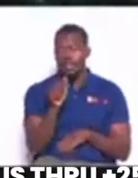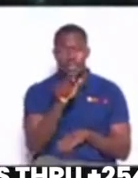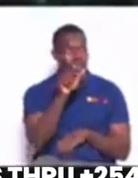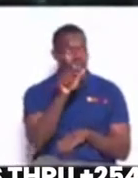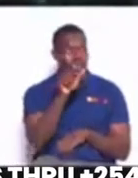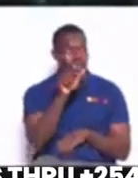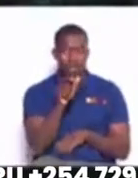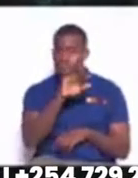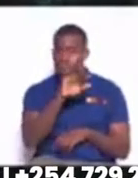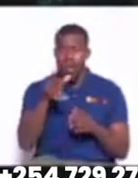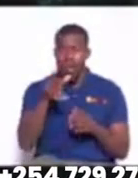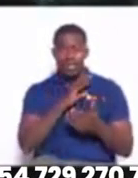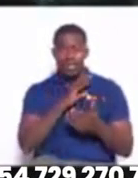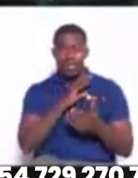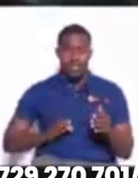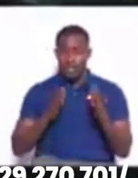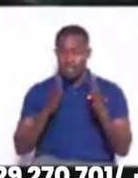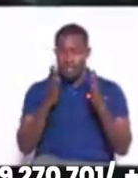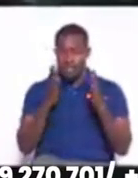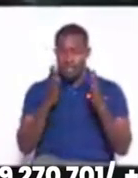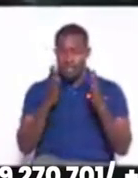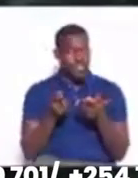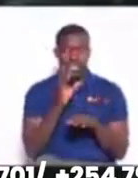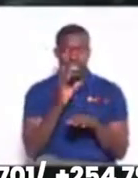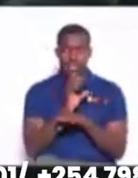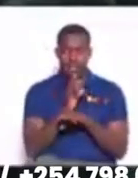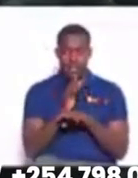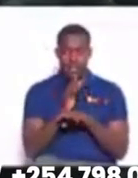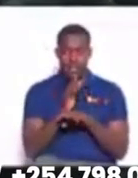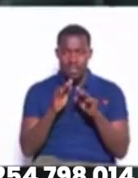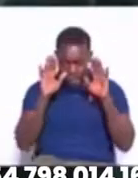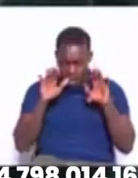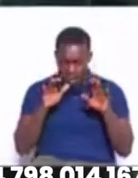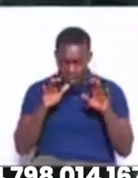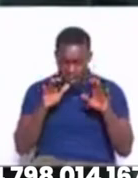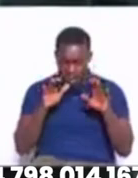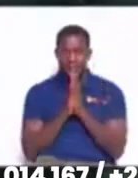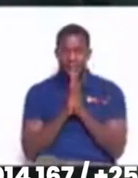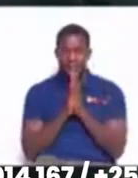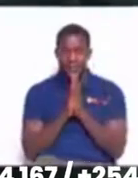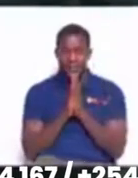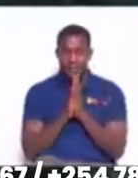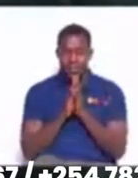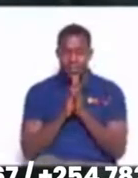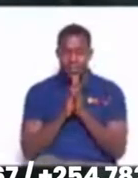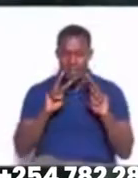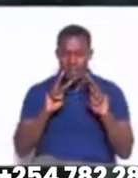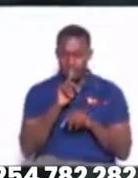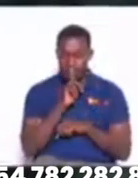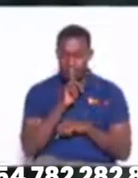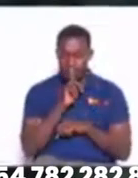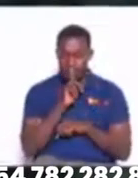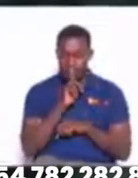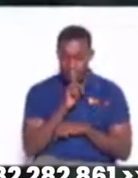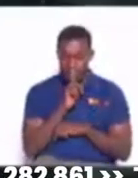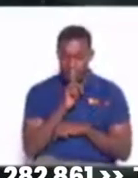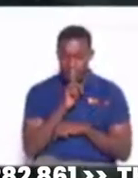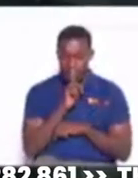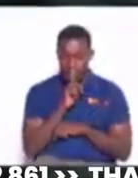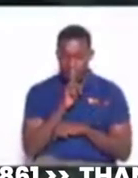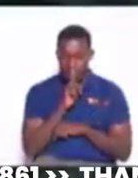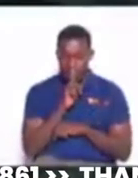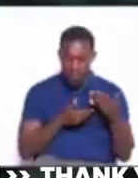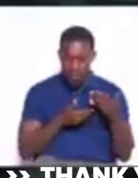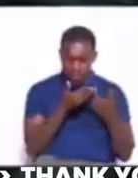tunaweza kuomba pamoja. Bow your heads tonight. Inamisha kichwa chako tunapoomba. In a moment of silence, katika muda wa kunyamaza, talk to